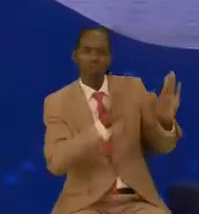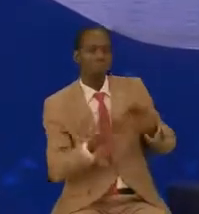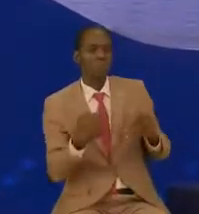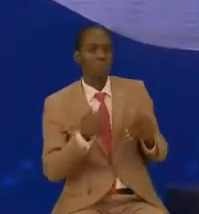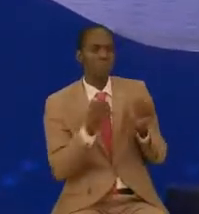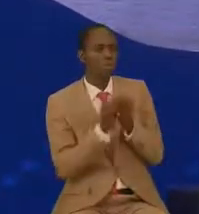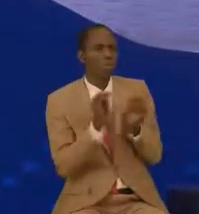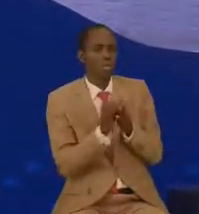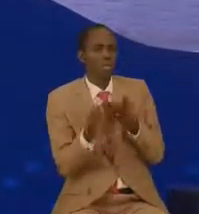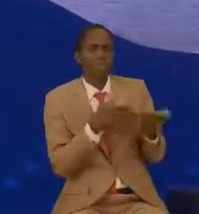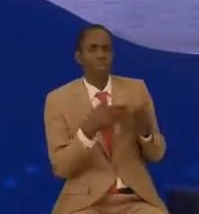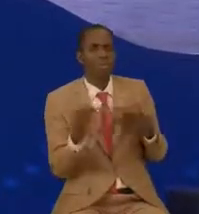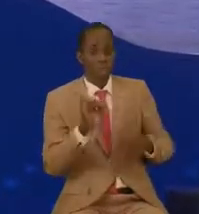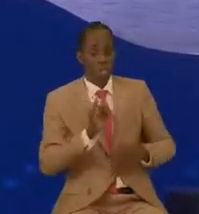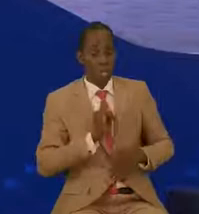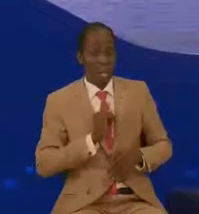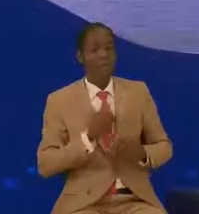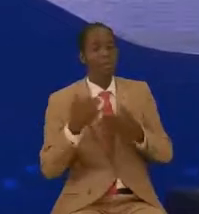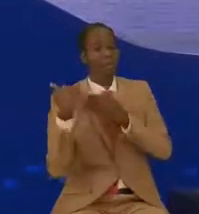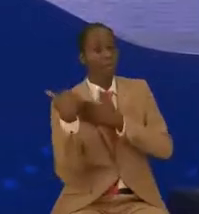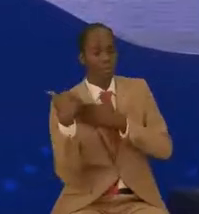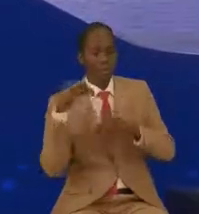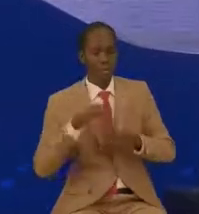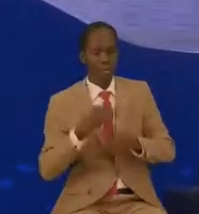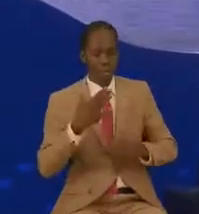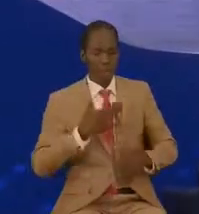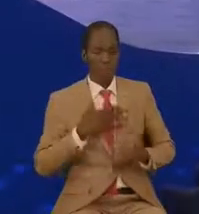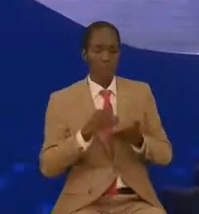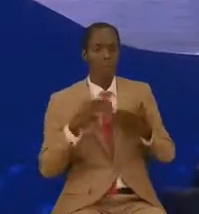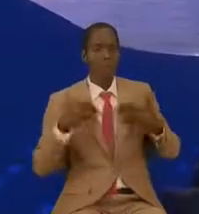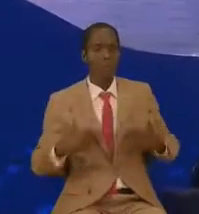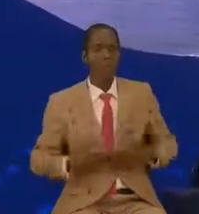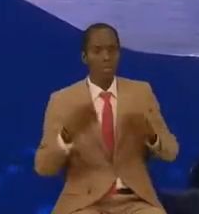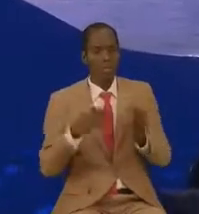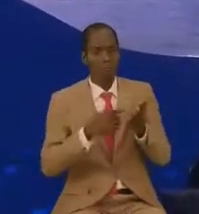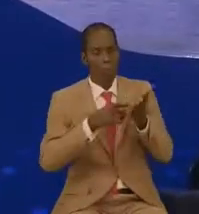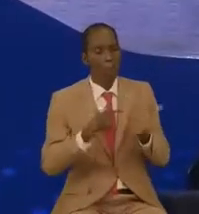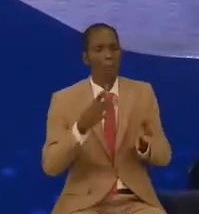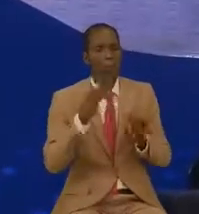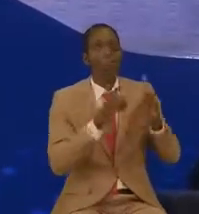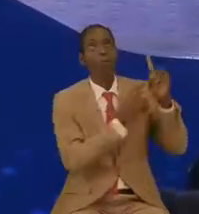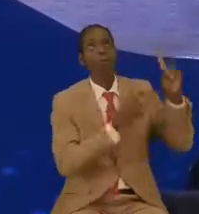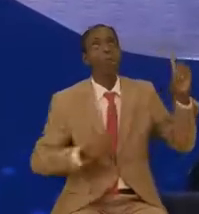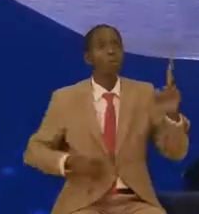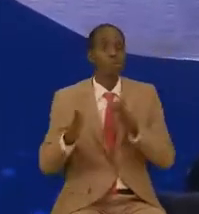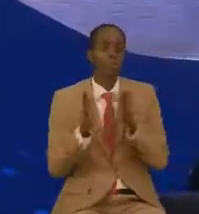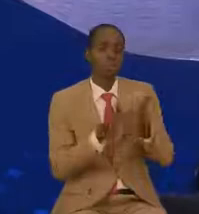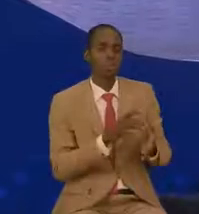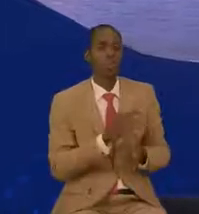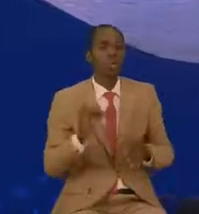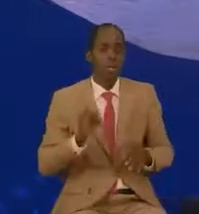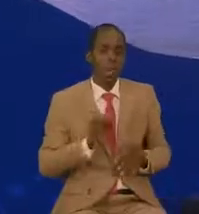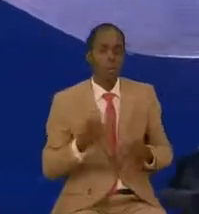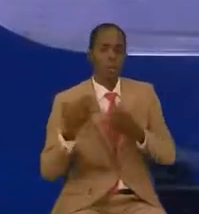cela, moi je porte sur mon corps les marques du Seigneur Jésus-Christ. Je